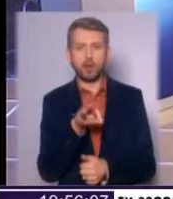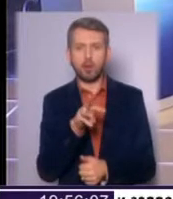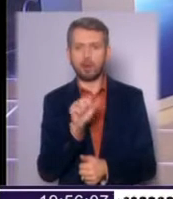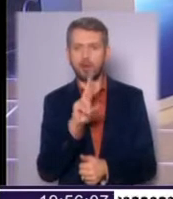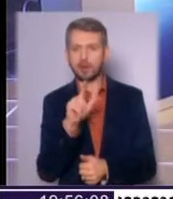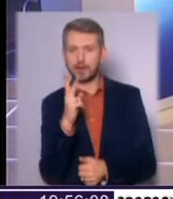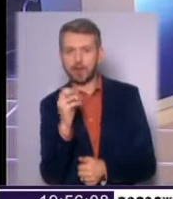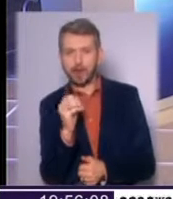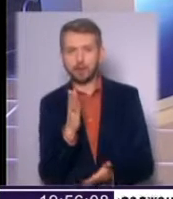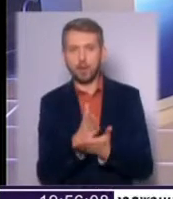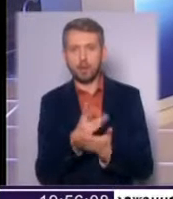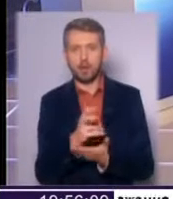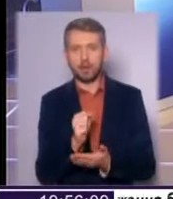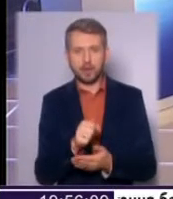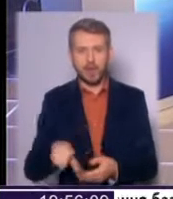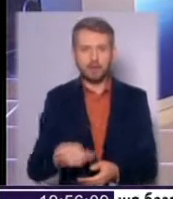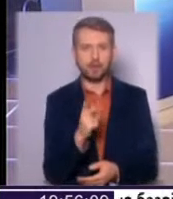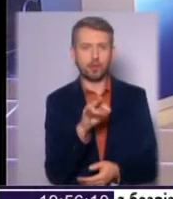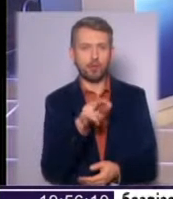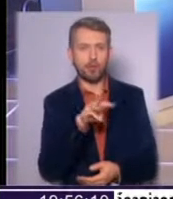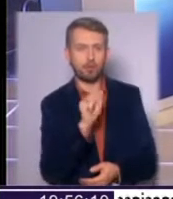бо знаходиться село на річці Колома. Юрію, я так розумію,